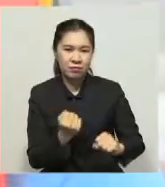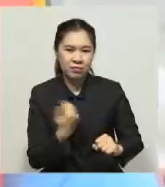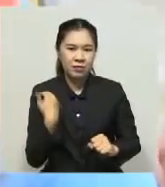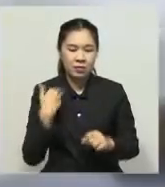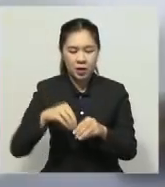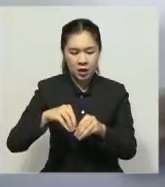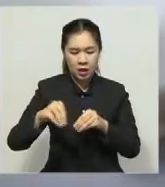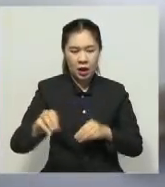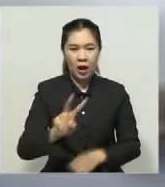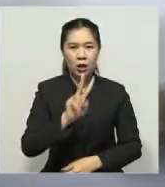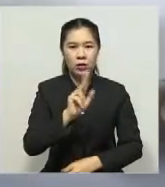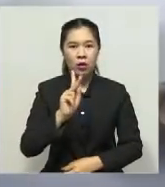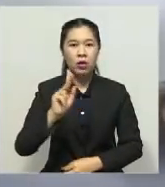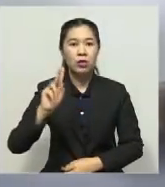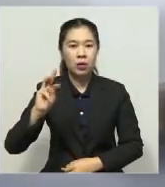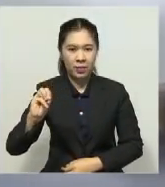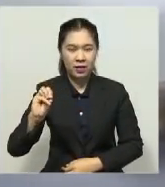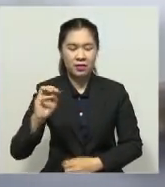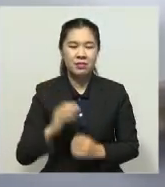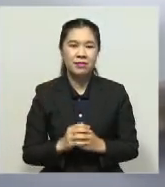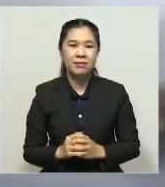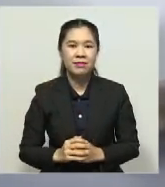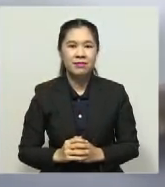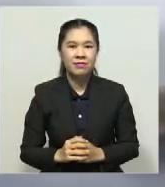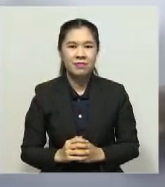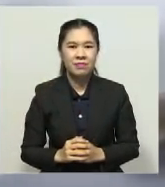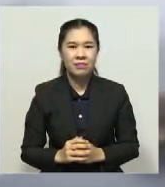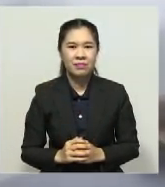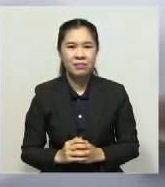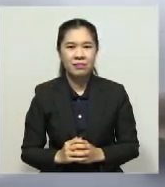างเฉลี่ยประมาณ2กิโลเมตรค่ะลองฟังเสียงผู้ใหญ่บ้านดูค่ะ